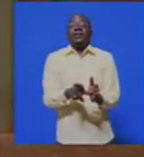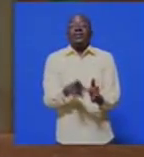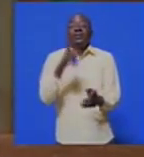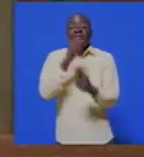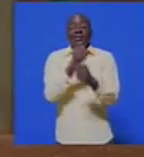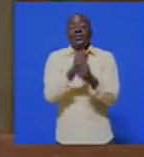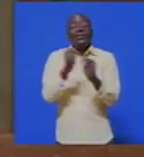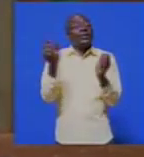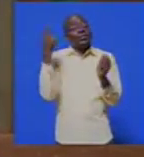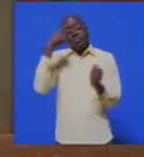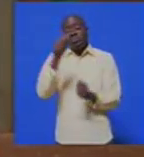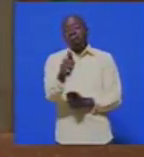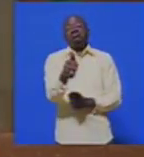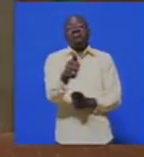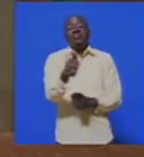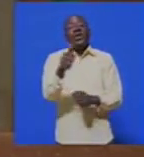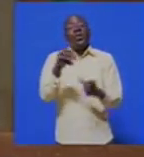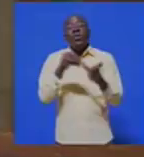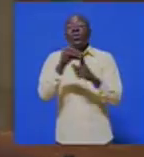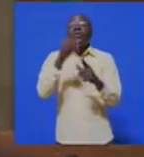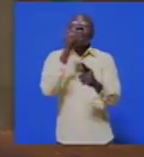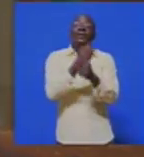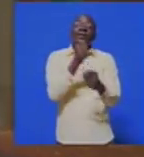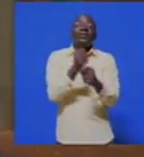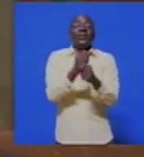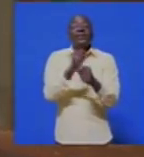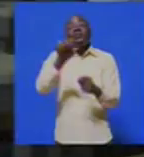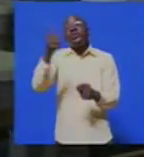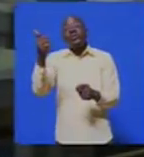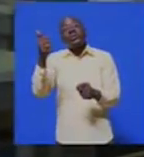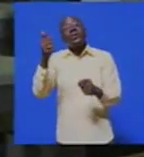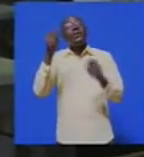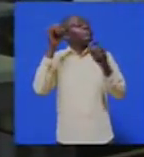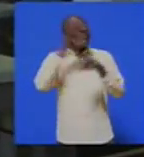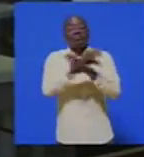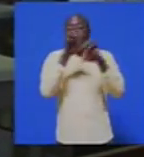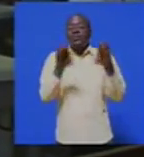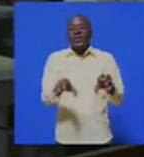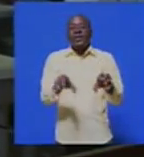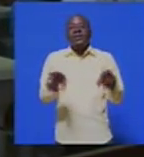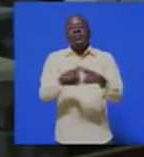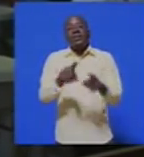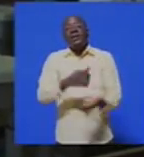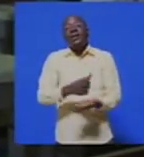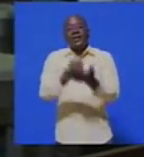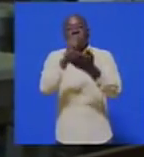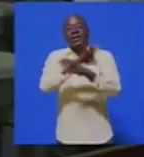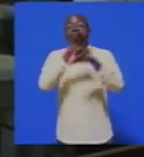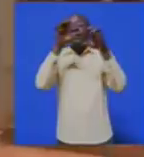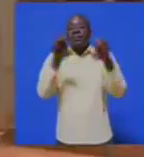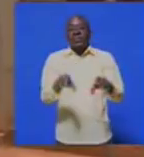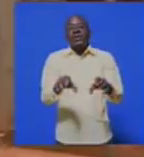propre compte ou travailler pour le compte d'autres entreprises. Mais aussi appuyer les entreprises tous